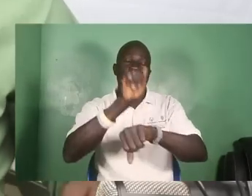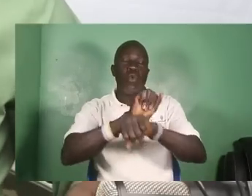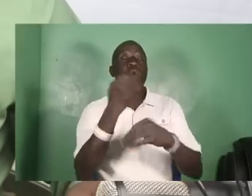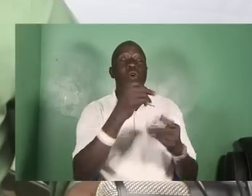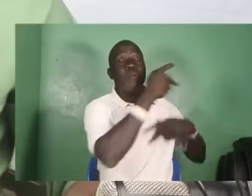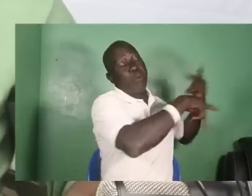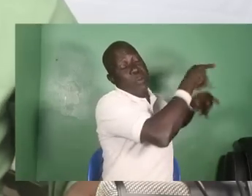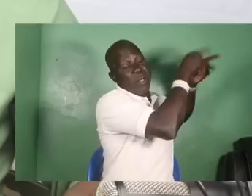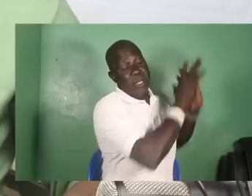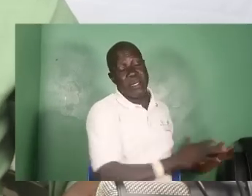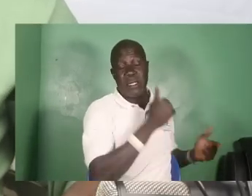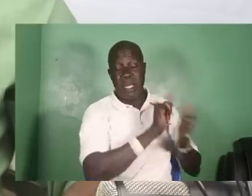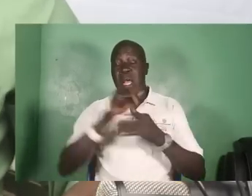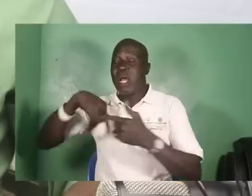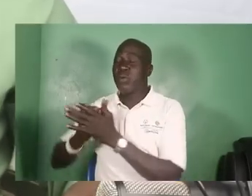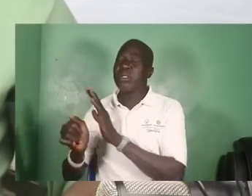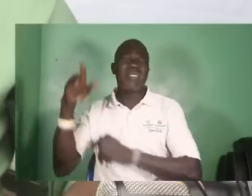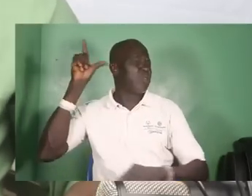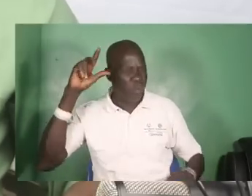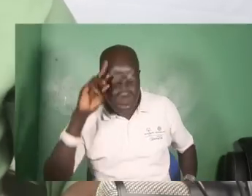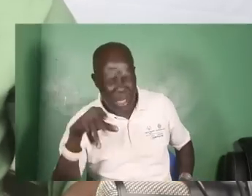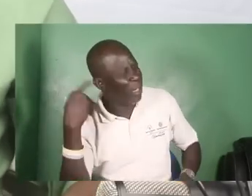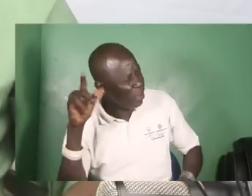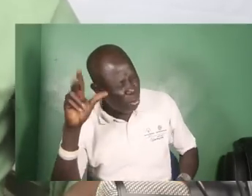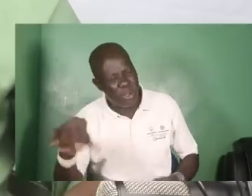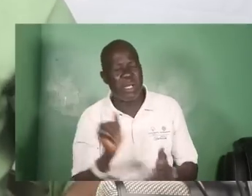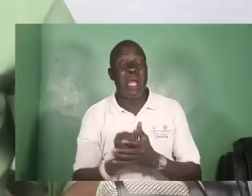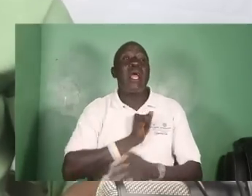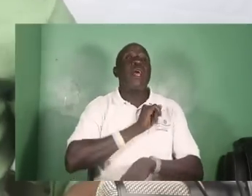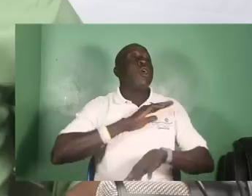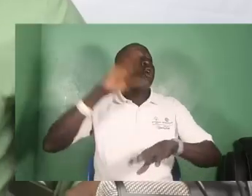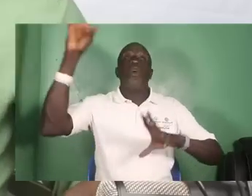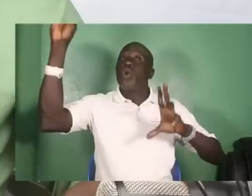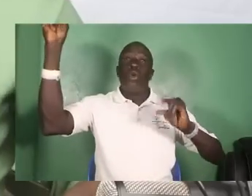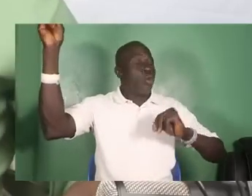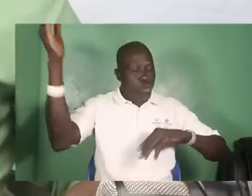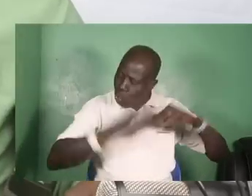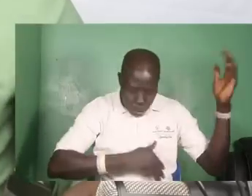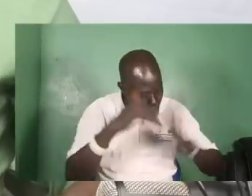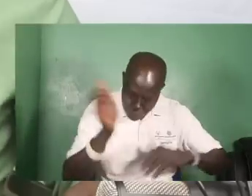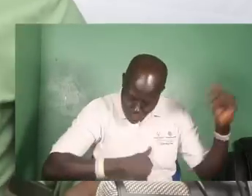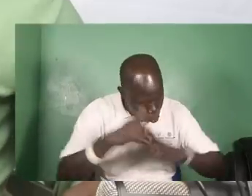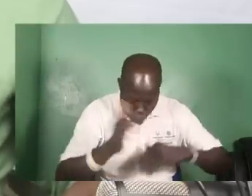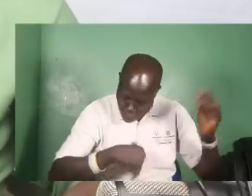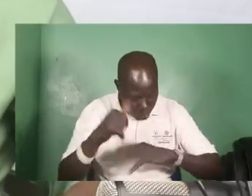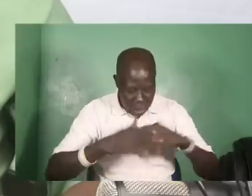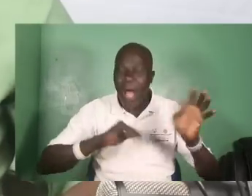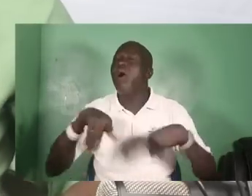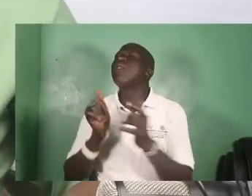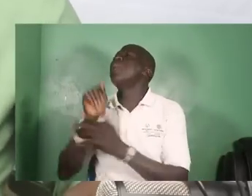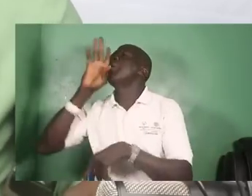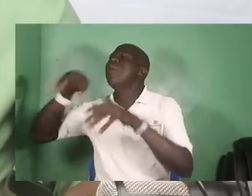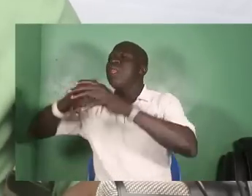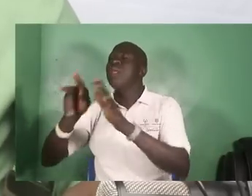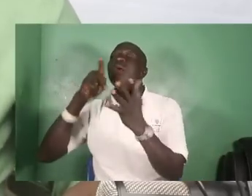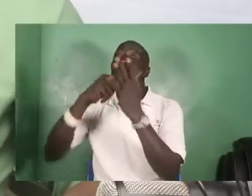ìlú àfẹ́ná mi. Is the assignment of the prophet God? Ẹ gbọ́ mi sá. Kò sí ẹ tó máa wà ní program ọ̀la ní ìlú Ìbàdàn. There is no one that will be